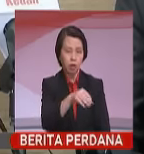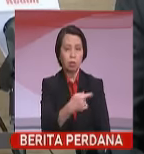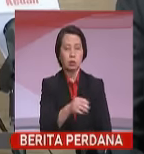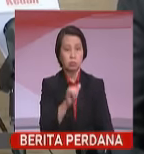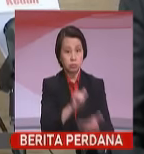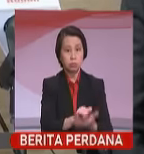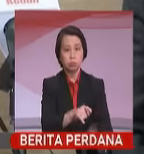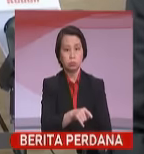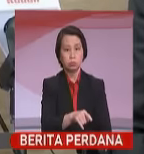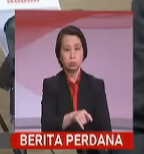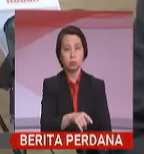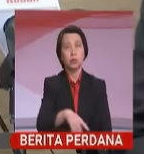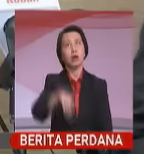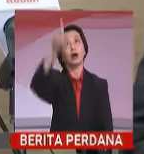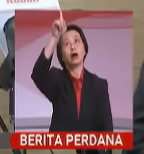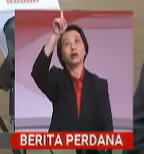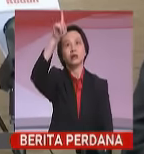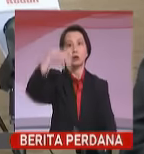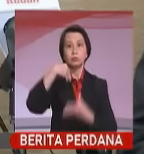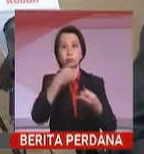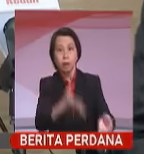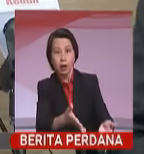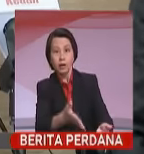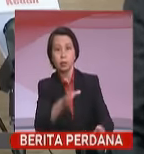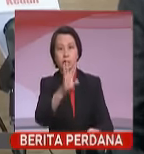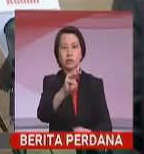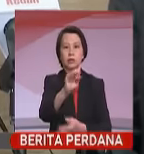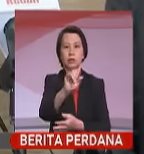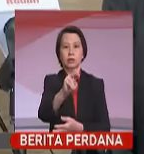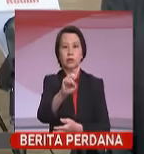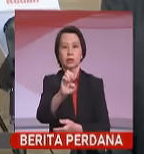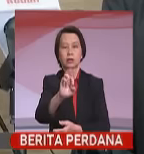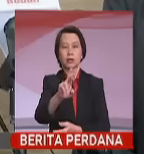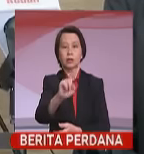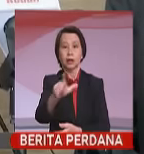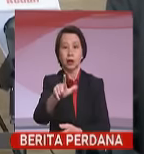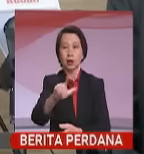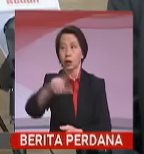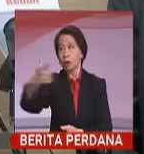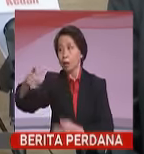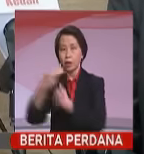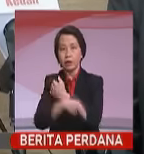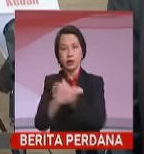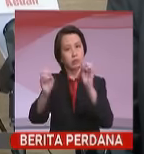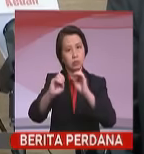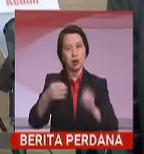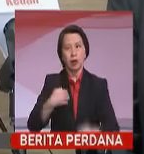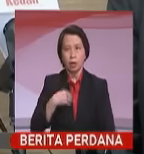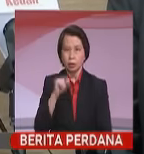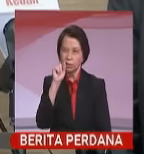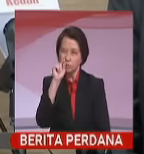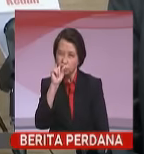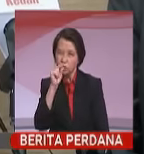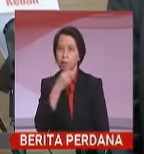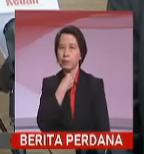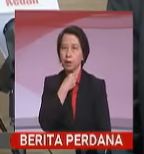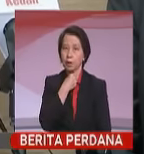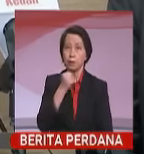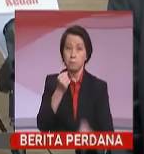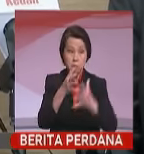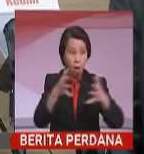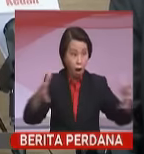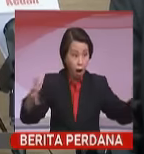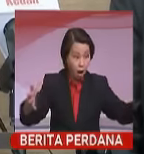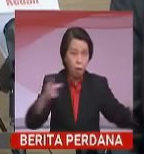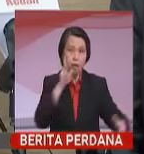Ta'ala anugerahkan. Tidak kepada semua negeri, ada sedikit di Perak, ada banyak di